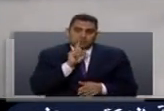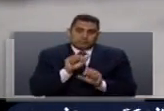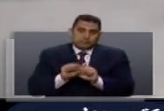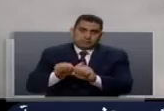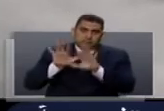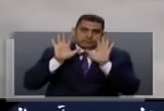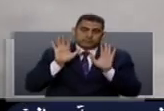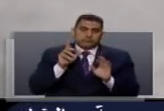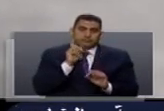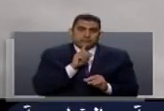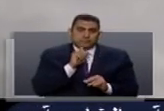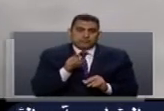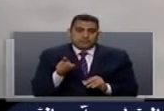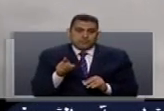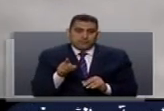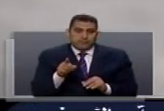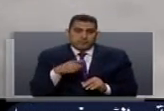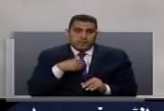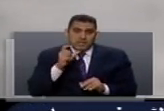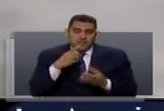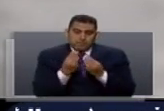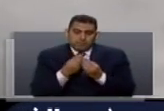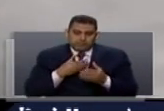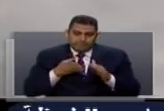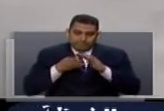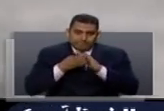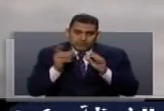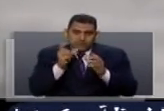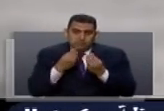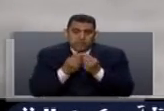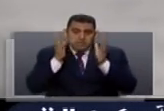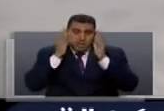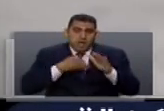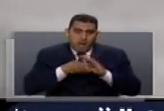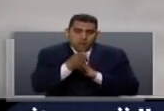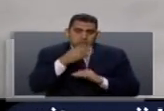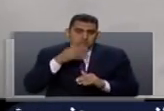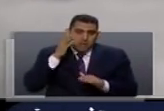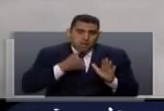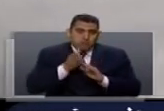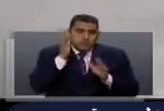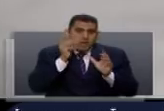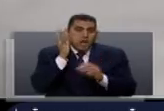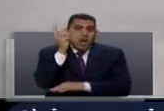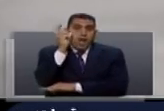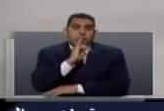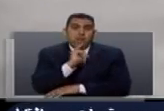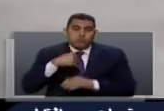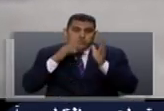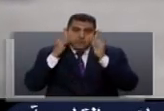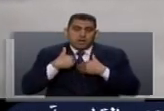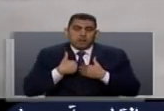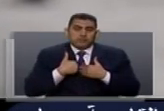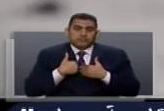ال اسلام وماقدرتش اكمل فيه يعني حاولت اكمل يعني كنت بروح اصلي عادي انا كنت دايما محافظ على الصلاه في